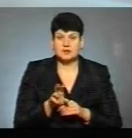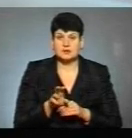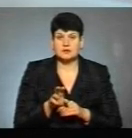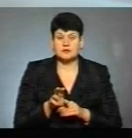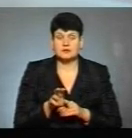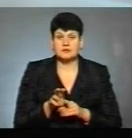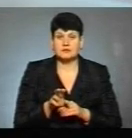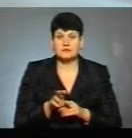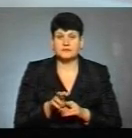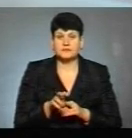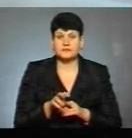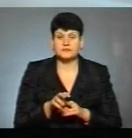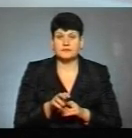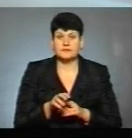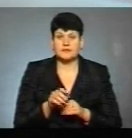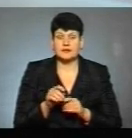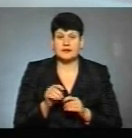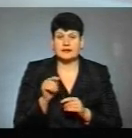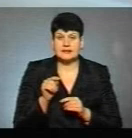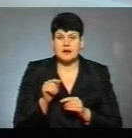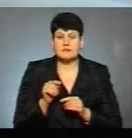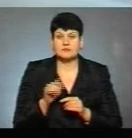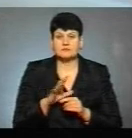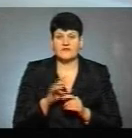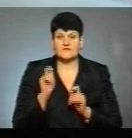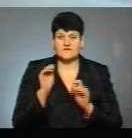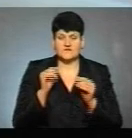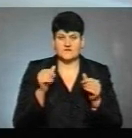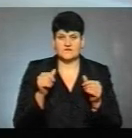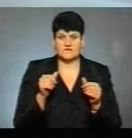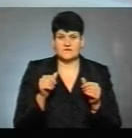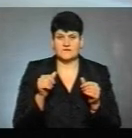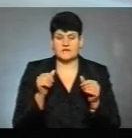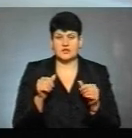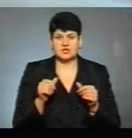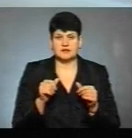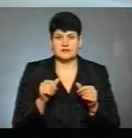до цього, там з тими вішали на таких